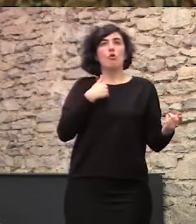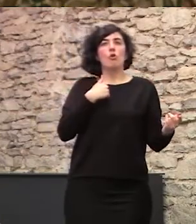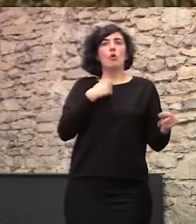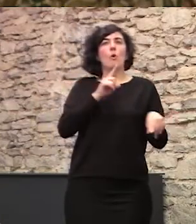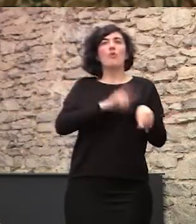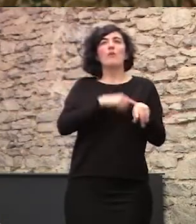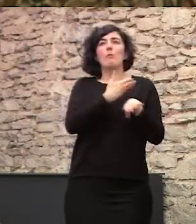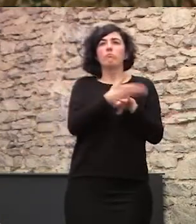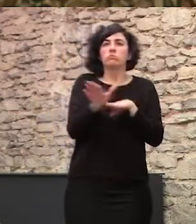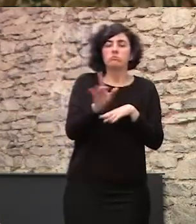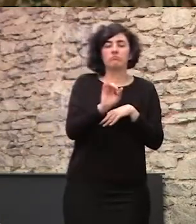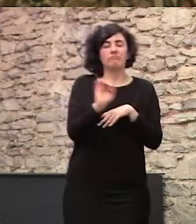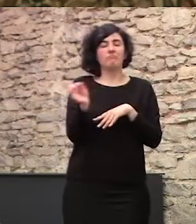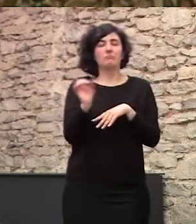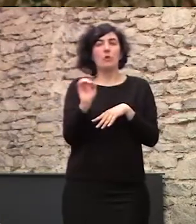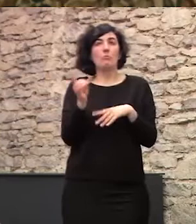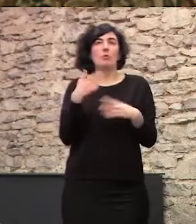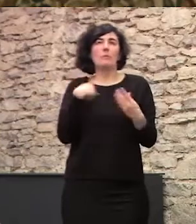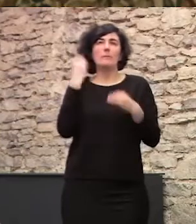ez zean sobratu